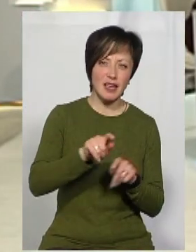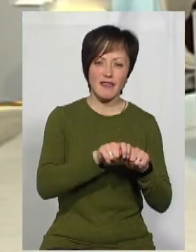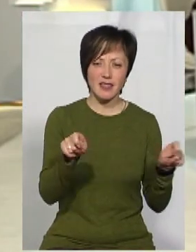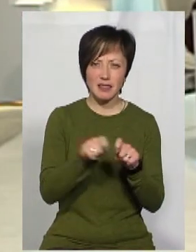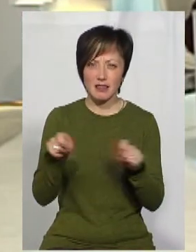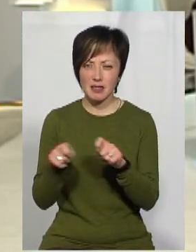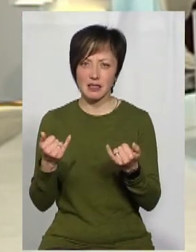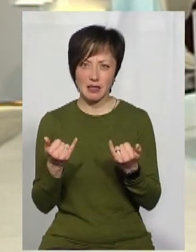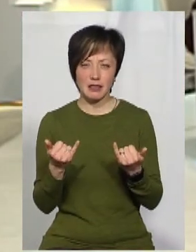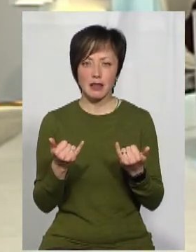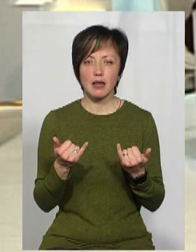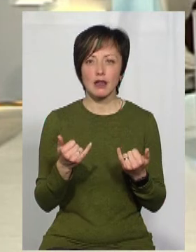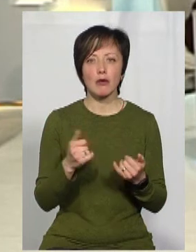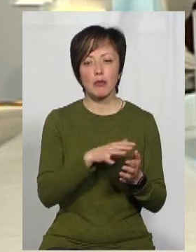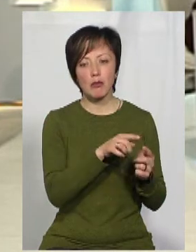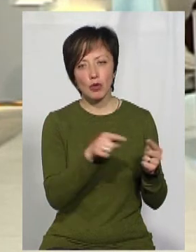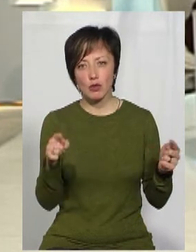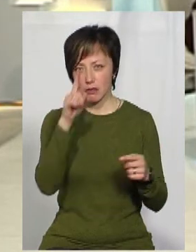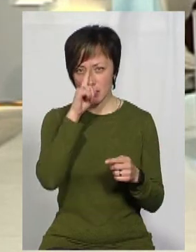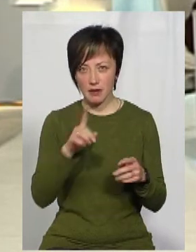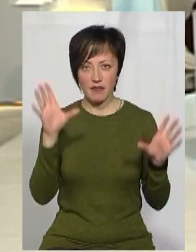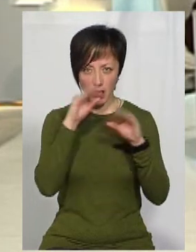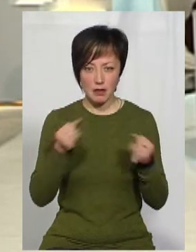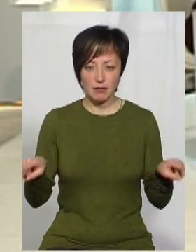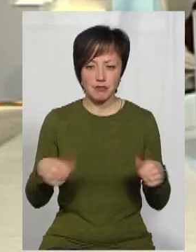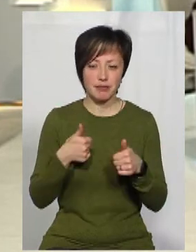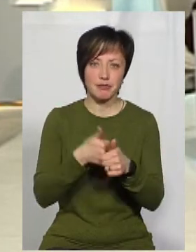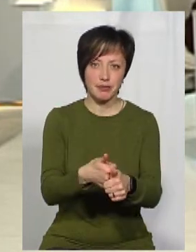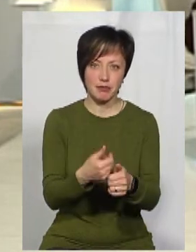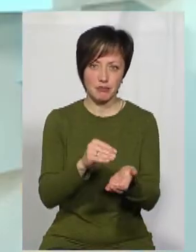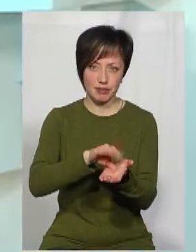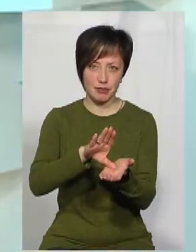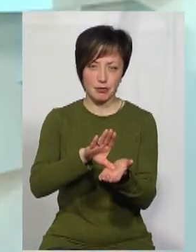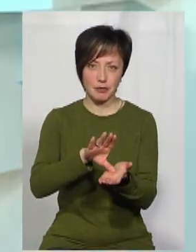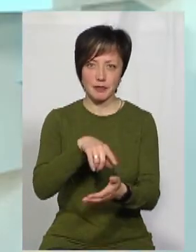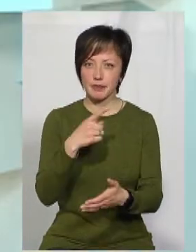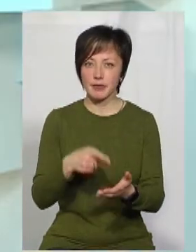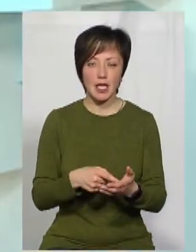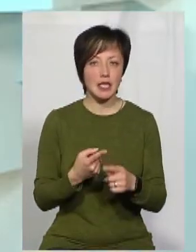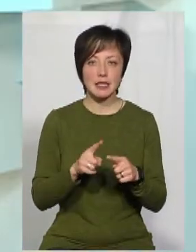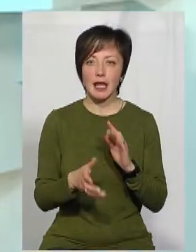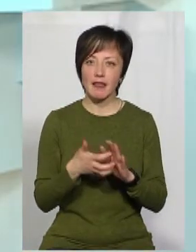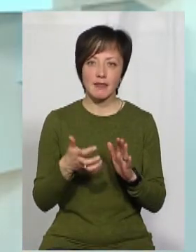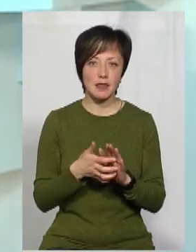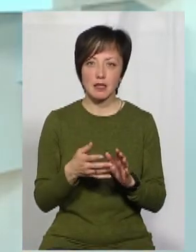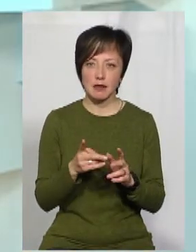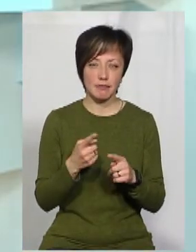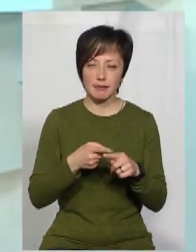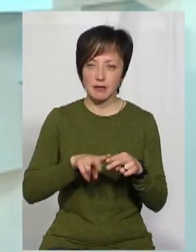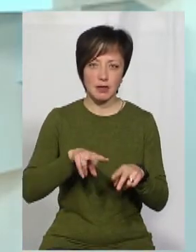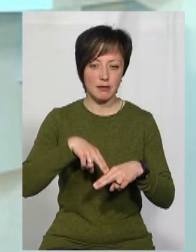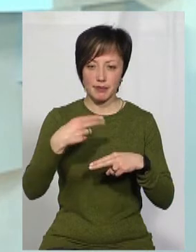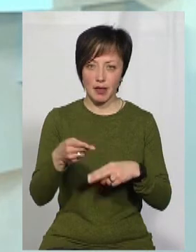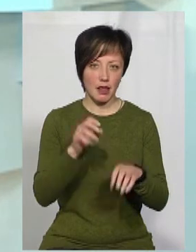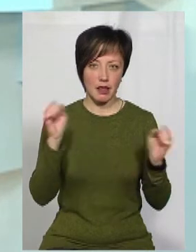відкриється, що зараз позакривалося, чи впродовж місяця вдасться надолужити таку ціну? І однозначно цей дефіцит вже не перекрити.